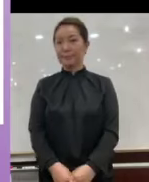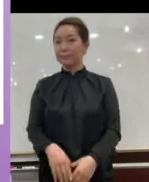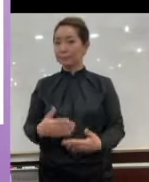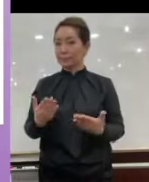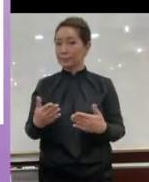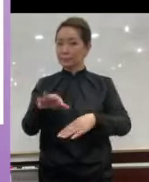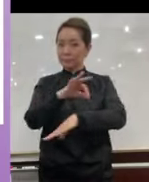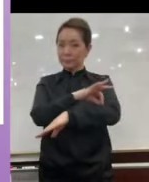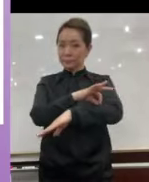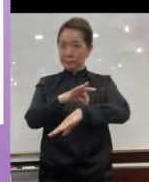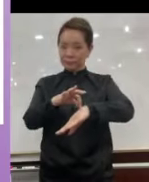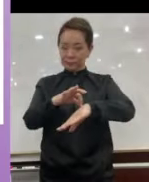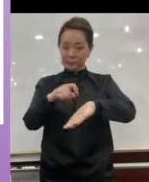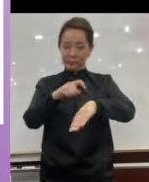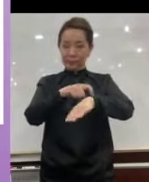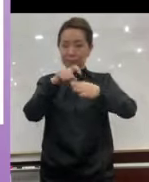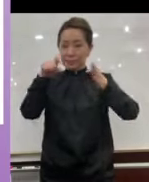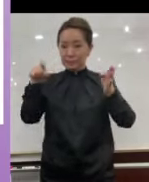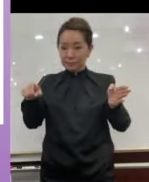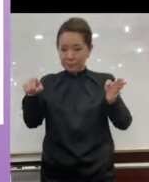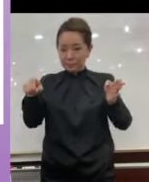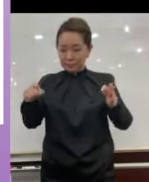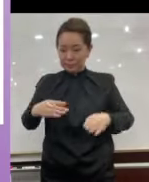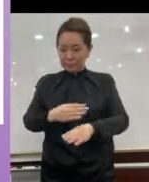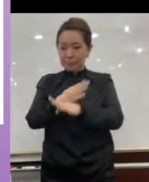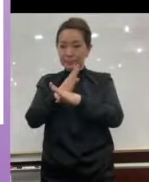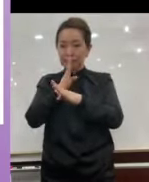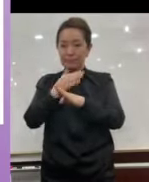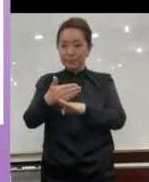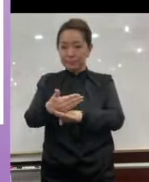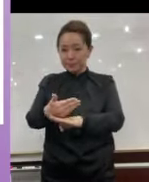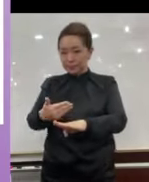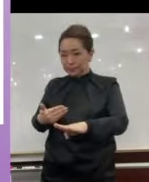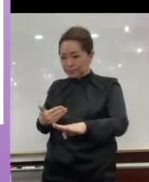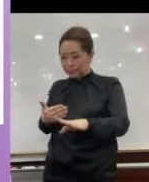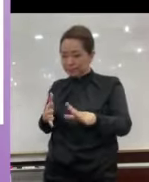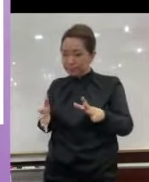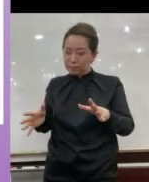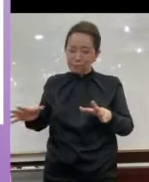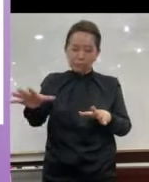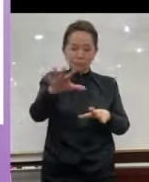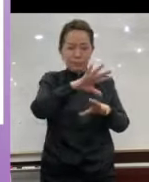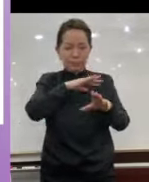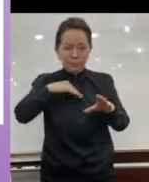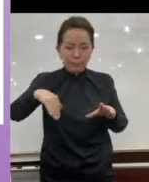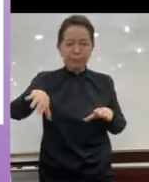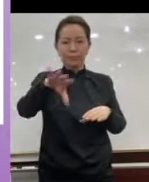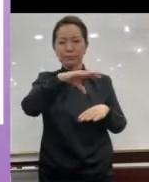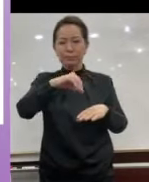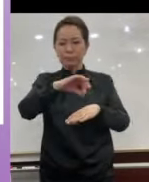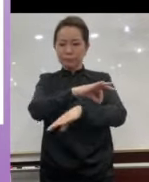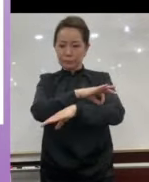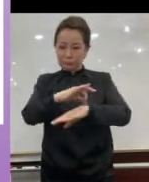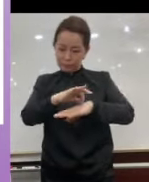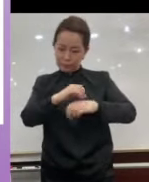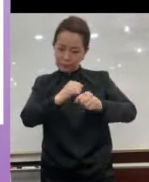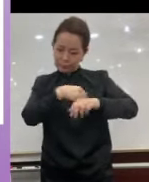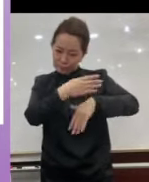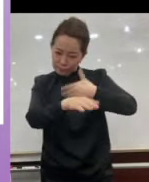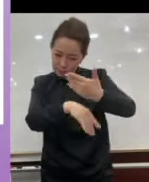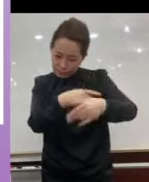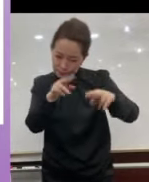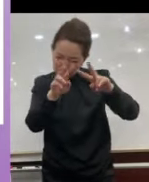За ингээд төслийн хугацаа дуусах үеэр бид нэр олон хүнийг хамруулсан тийм ээ одоо төслийн гүйцэтгэлийн үр